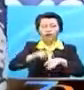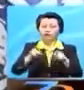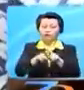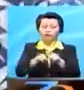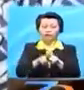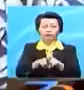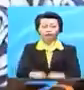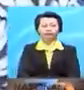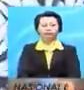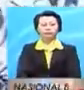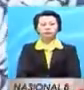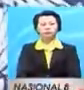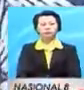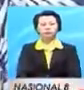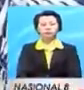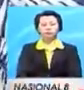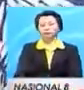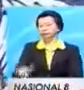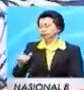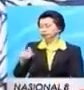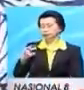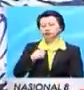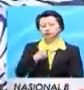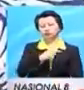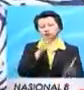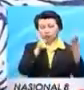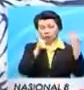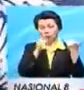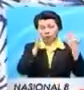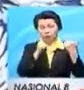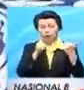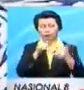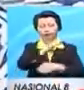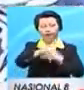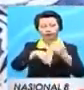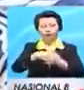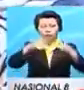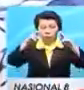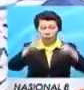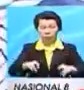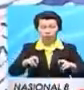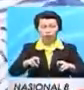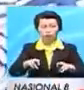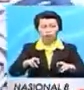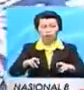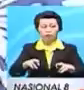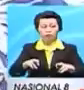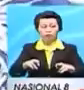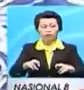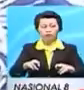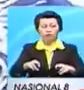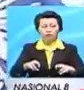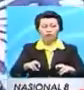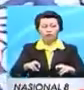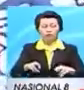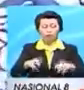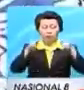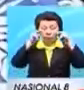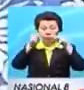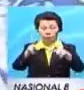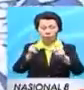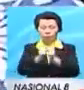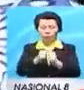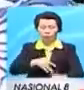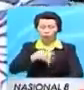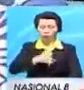ini. Kita harapnya satunya semua khalayak ramai ya datang. Datang dengan